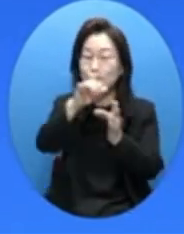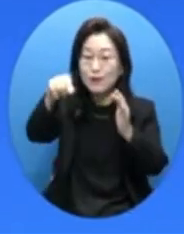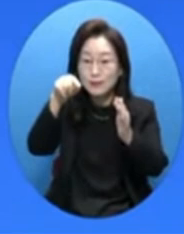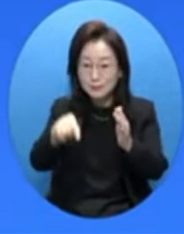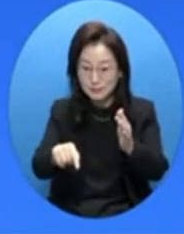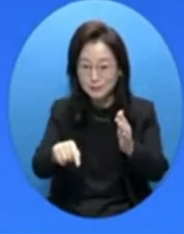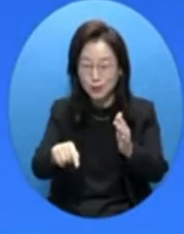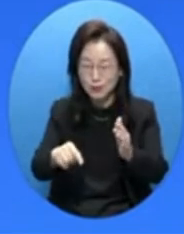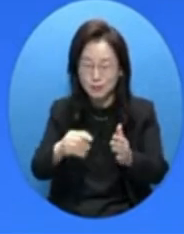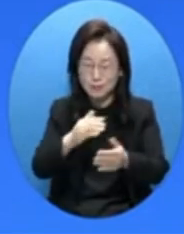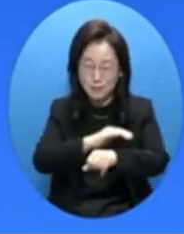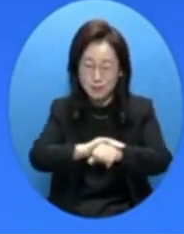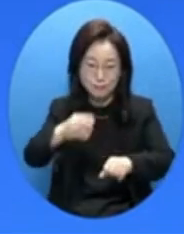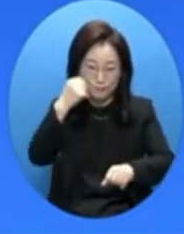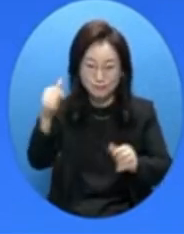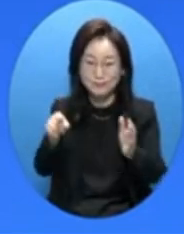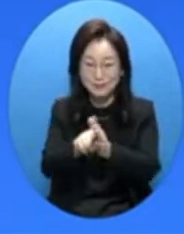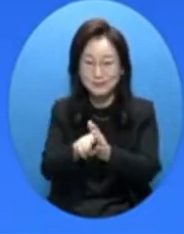것입니다